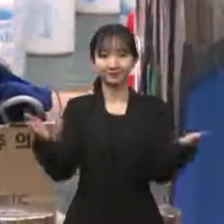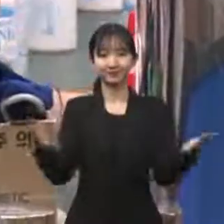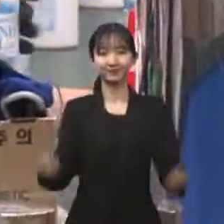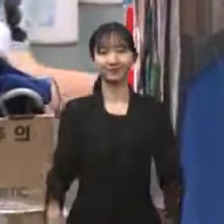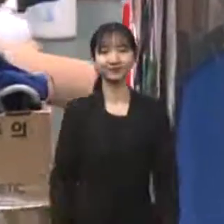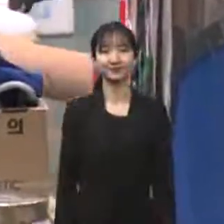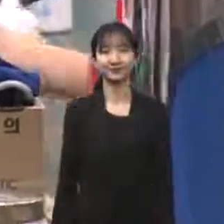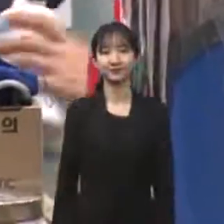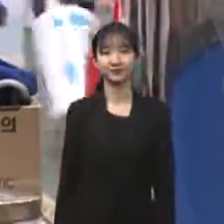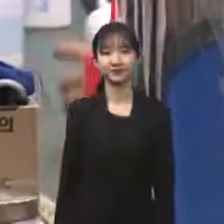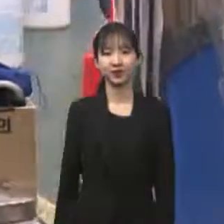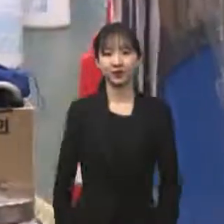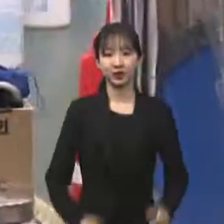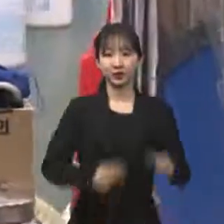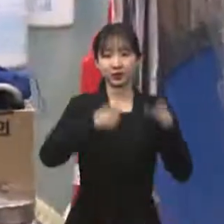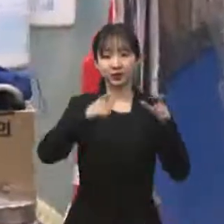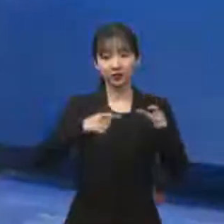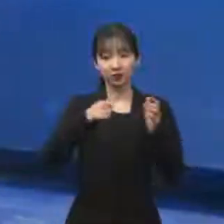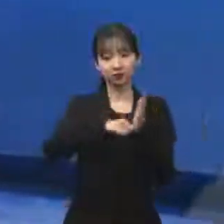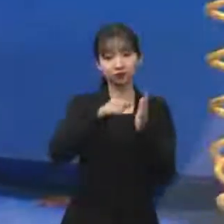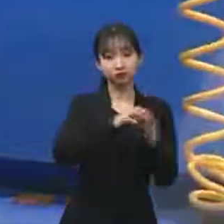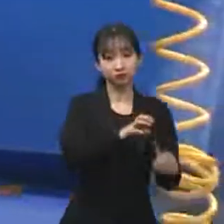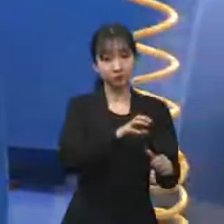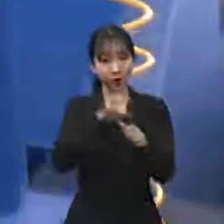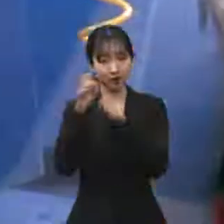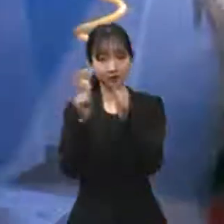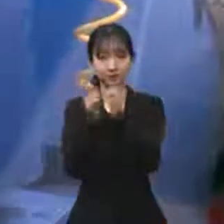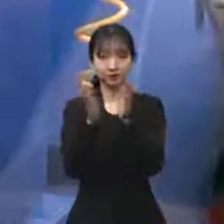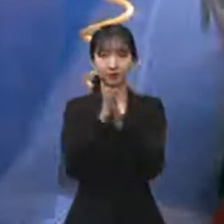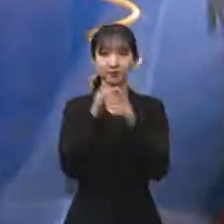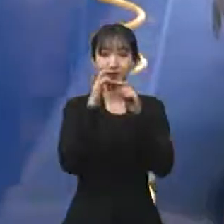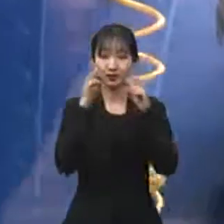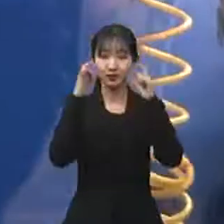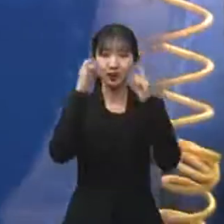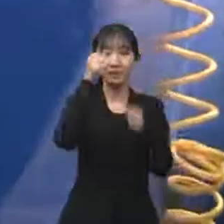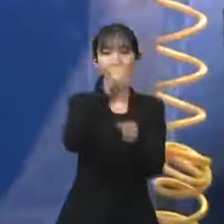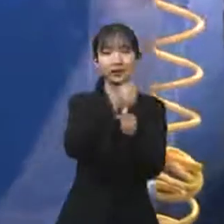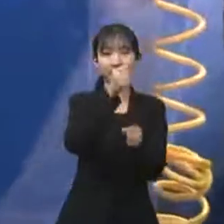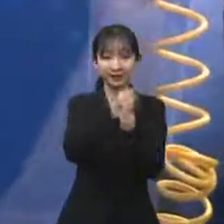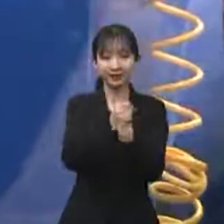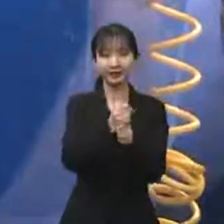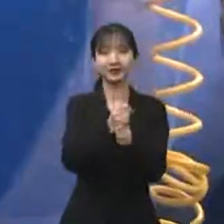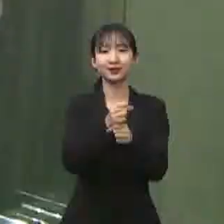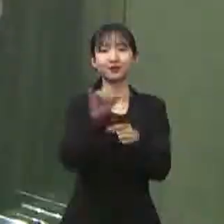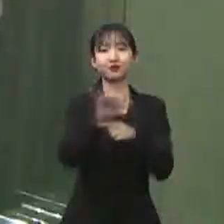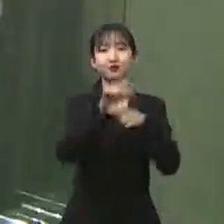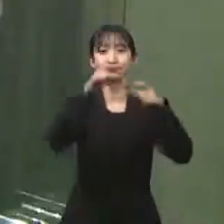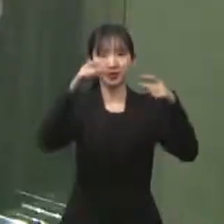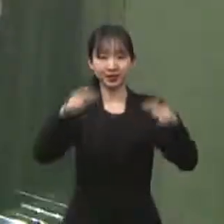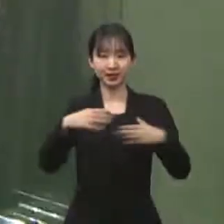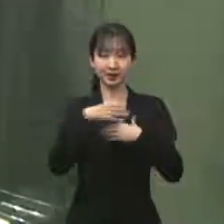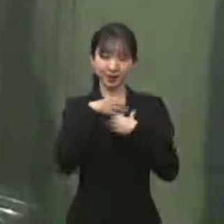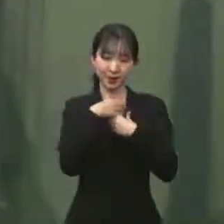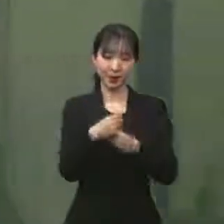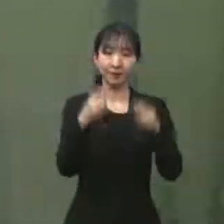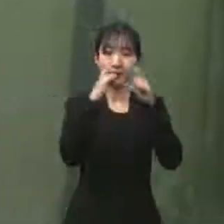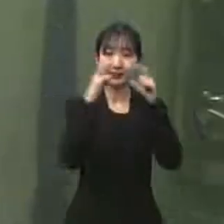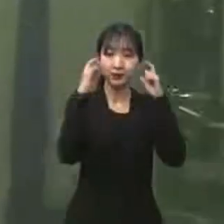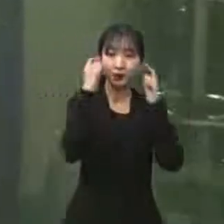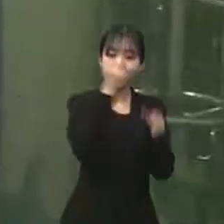방침입니다. 지역 자원을 활용해 직접 마스크 생산에 나선 연수구. 안정적인 마스크 확보뿐